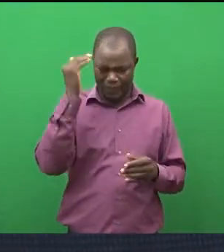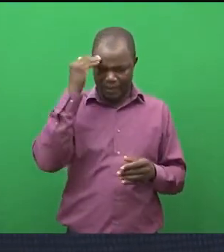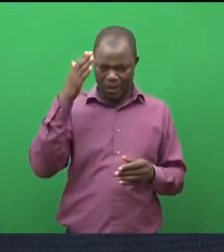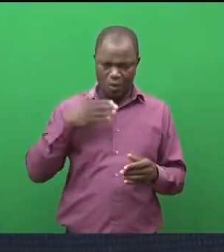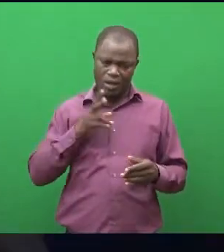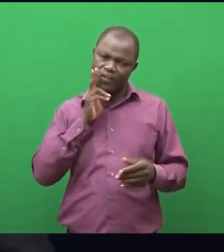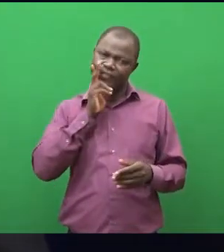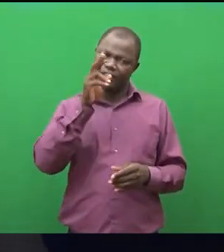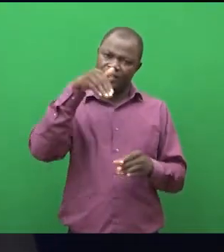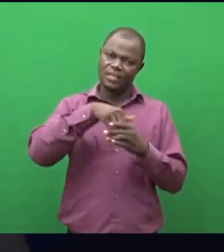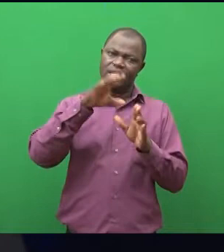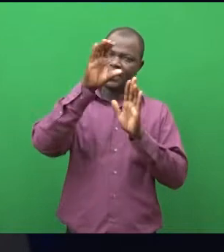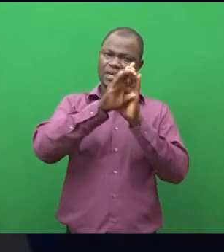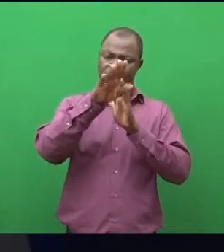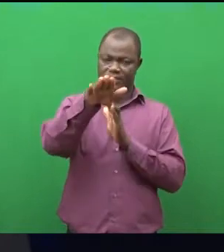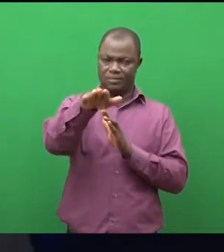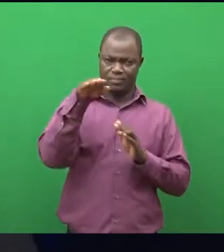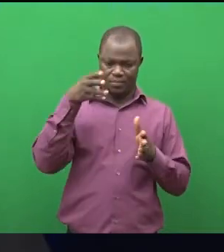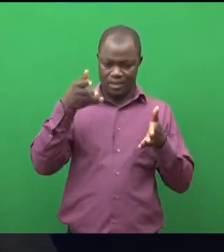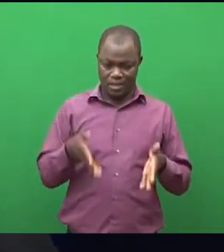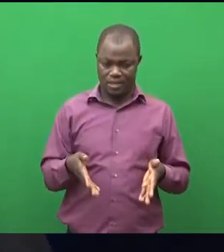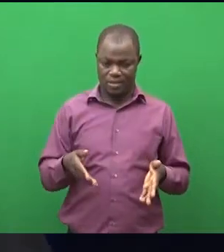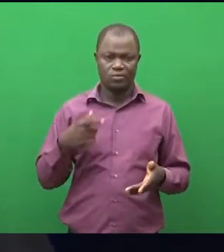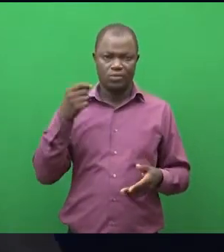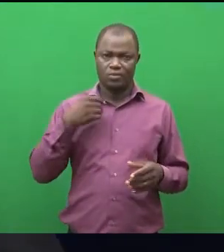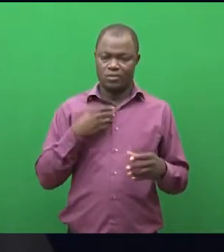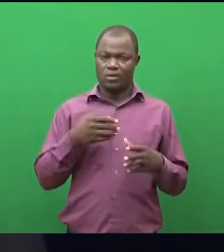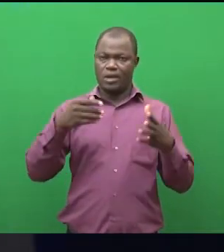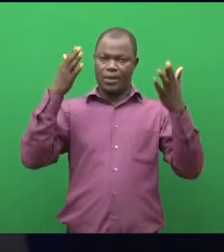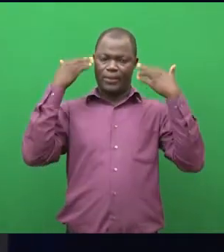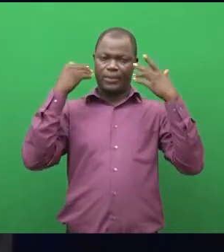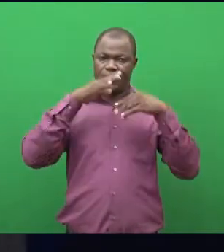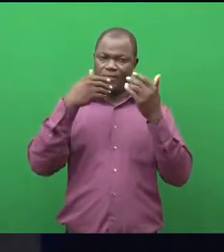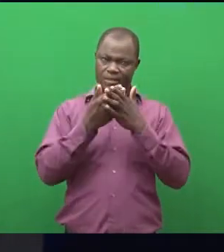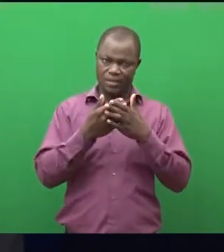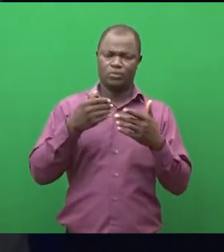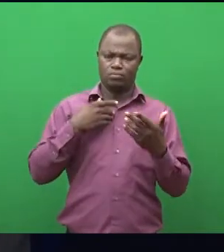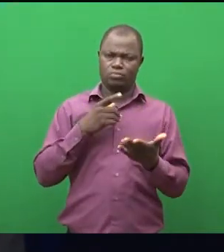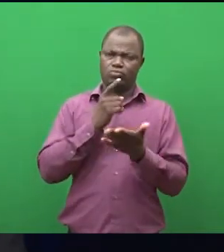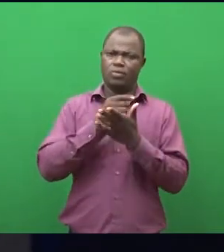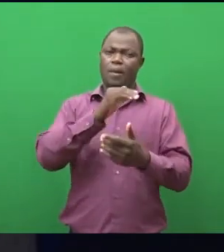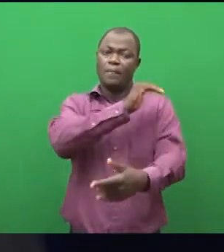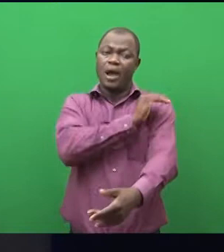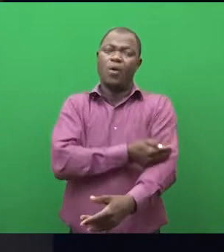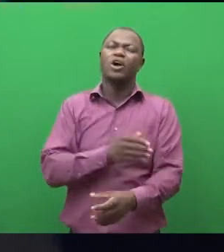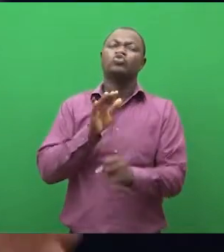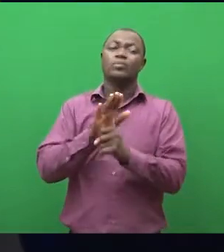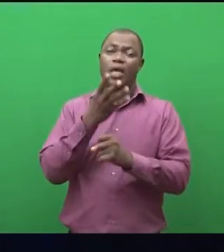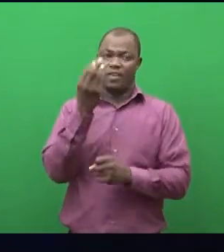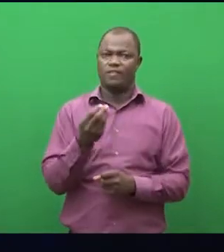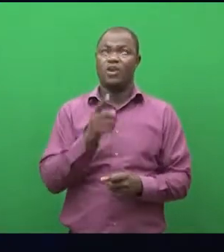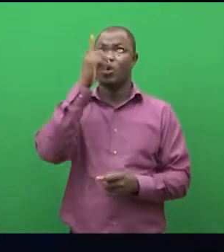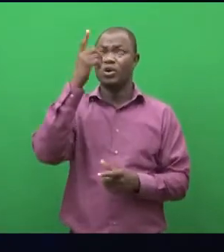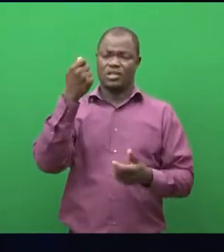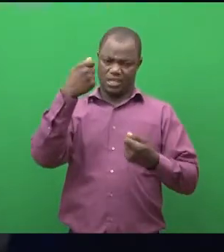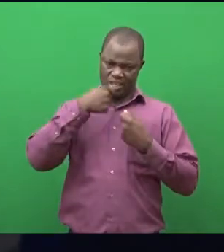medu muno. Tiende tinozorora. Tinokwanisa kuuya tine simba idzva. Zvamunoona Mwari anotipa simba idzva zuva